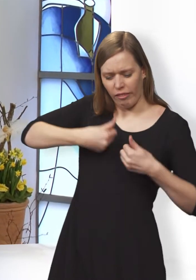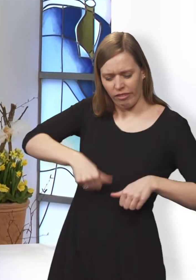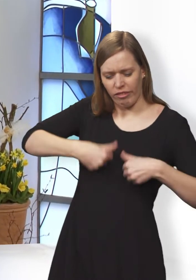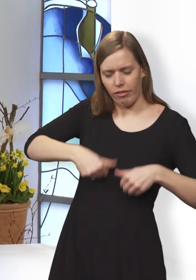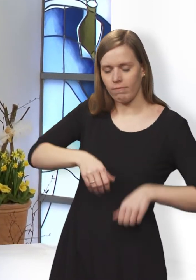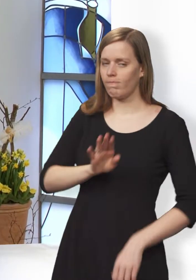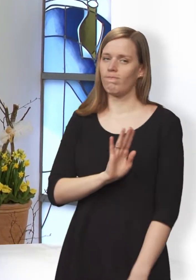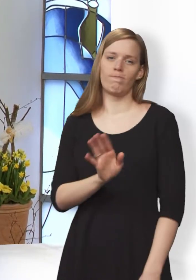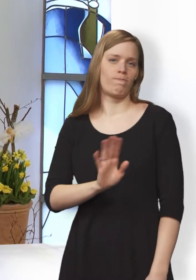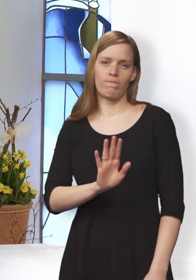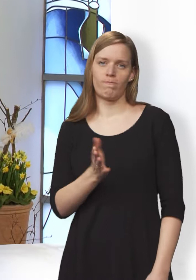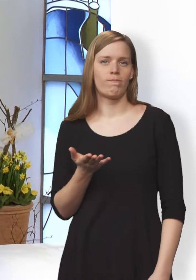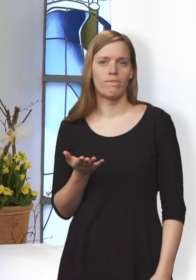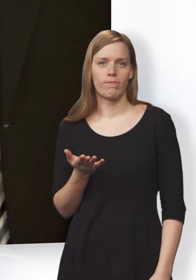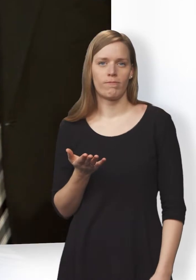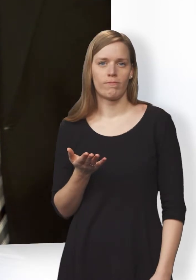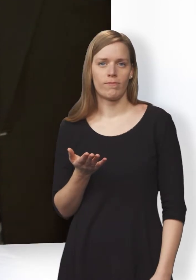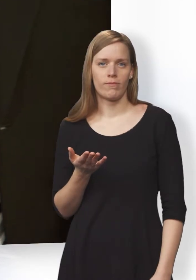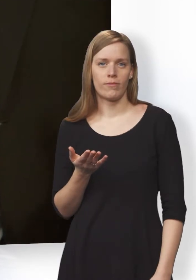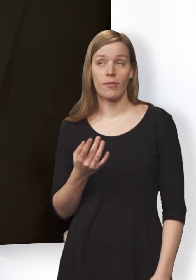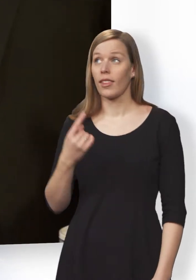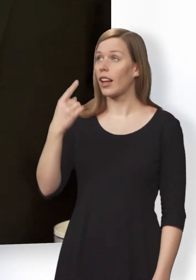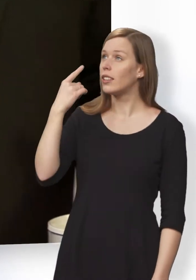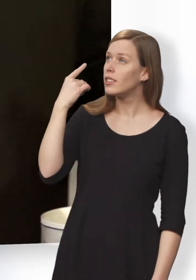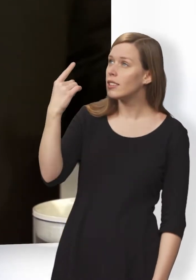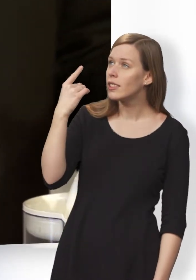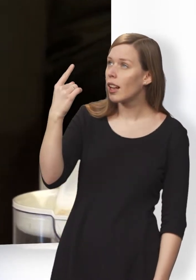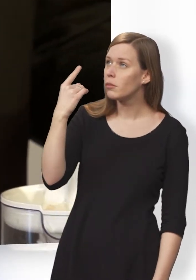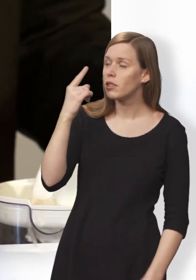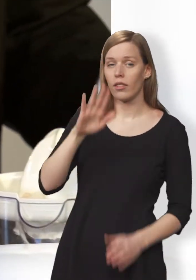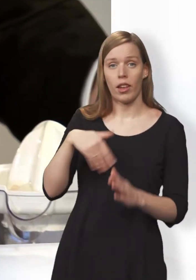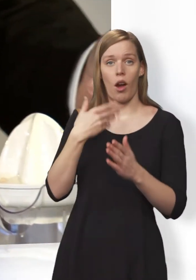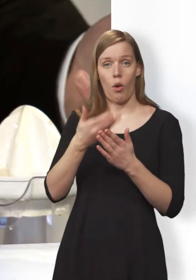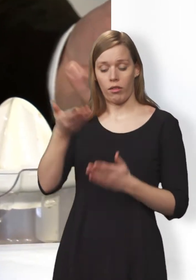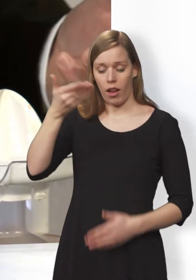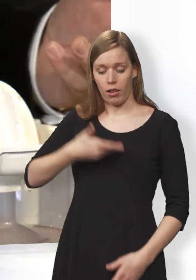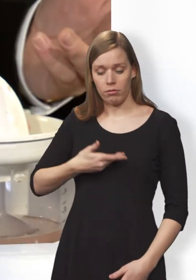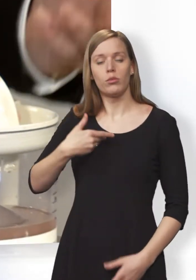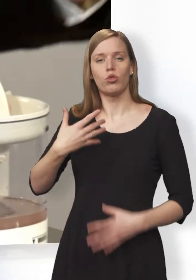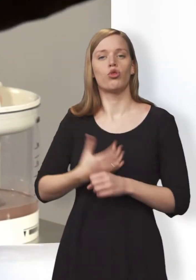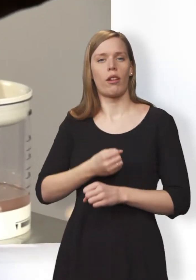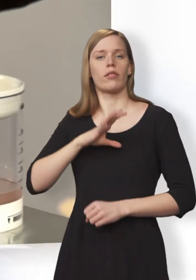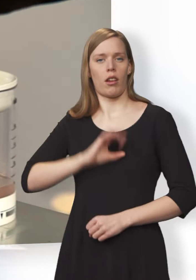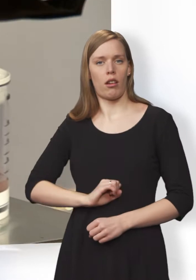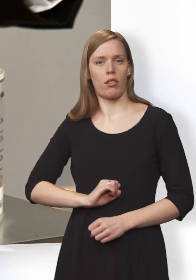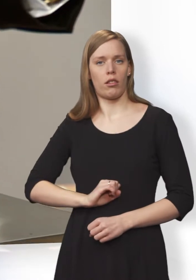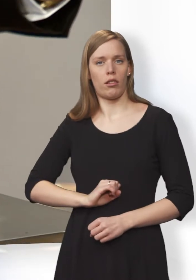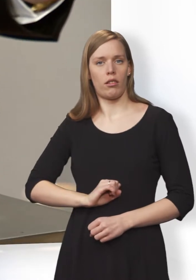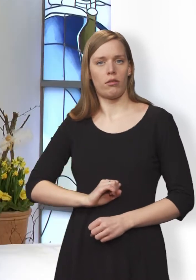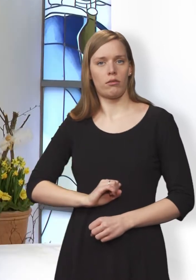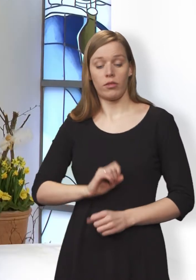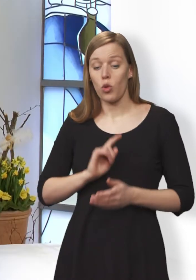tropfen er ist einer der uns nie mehr zumutet als wir verkraften auch wenn wir oft